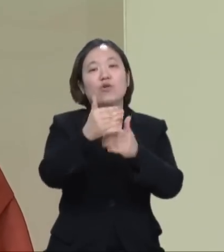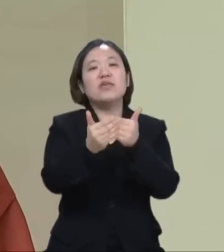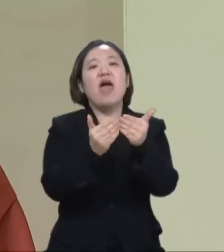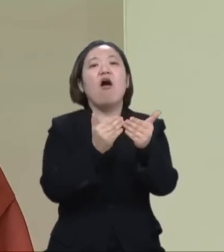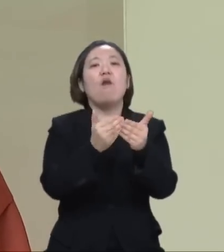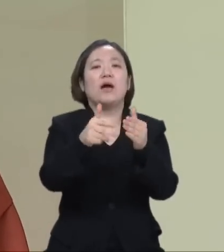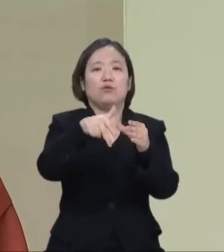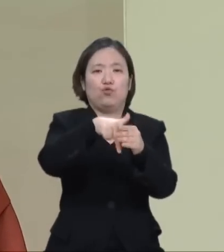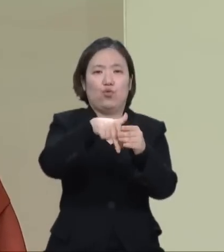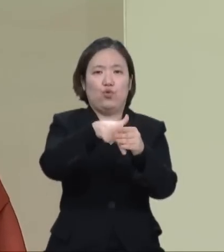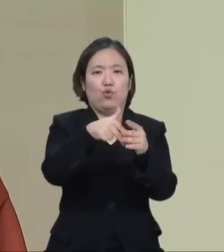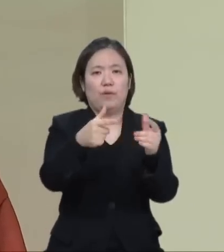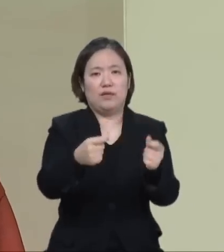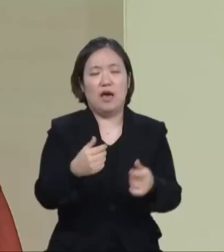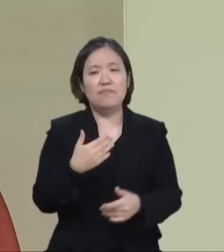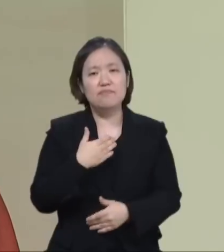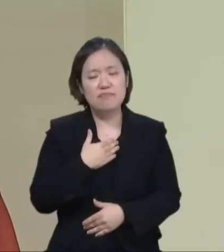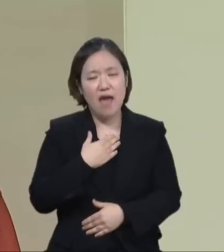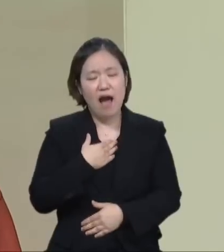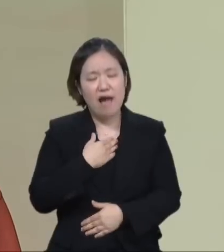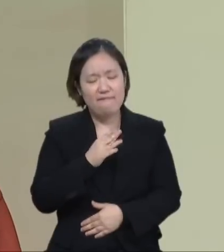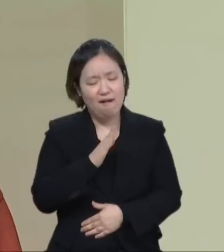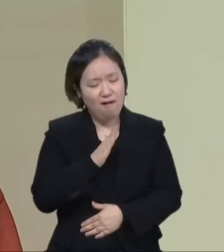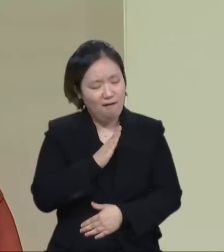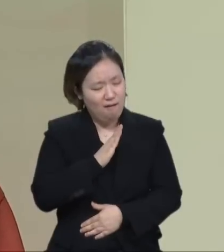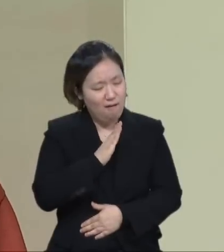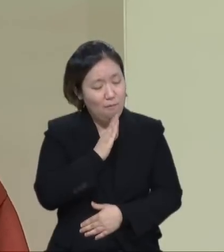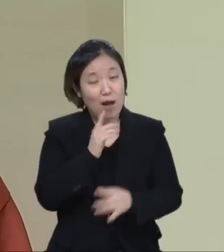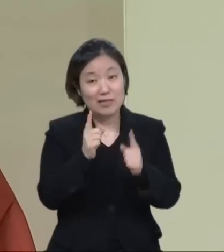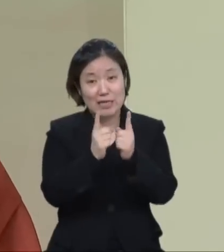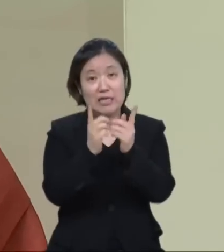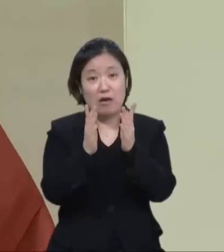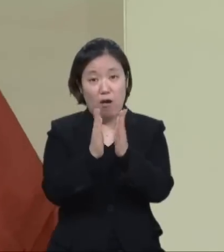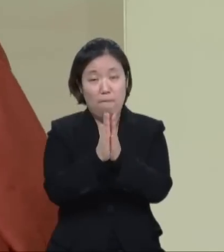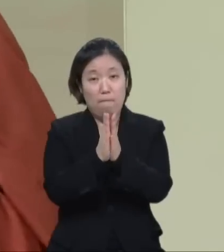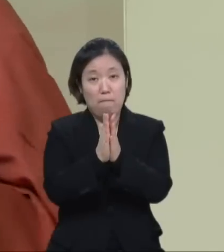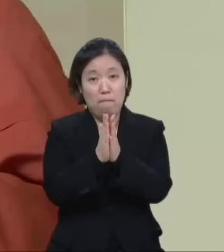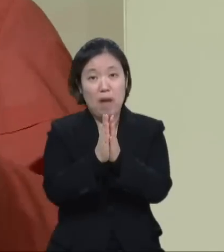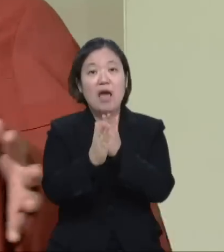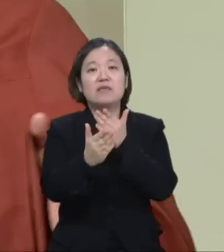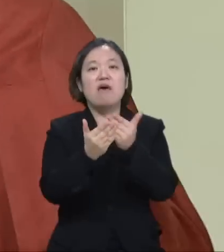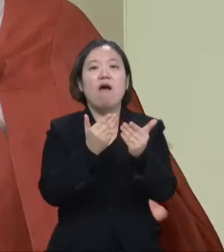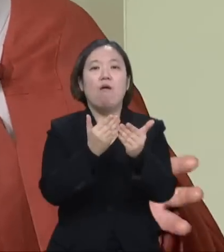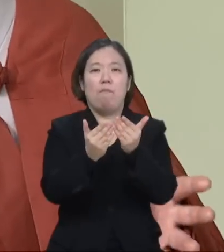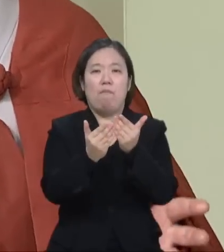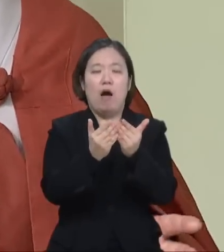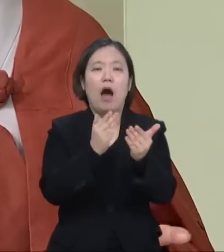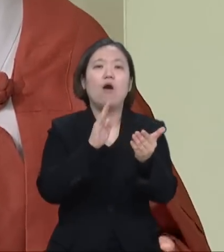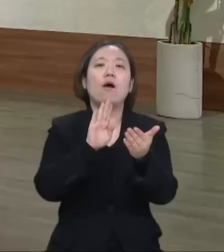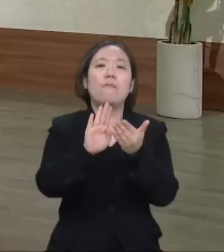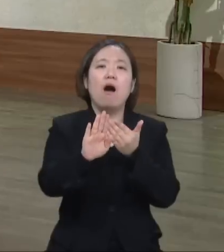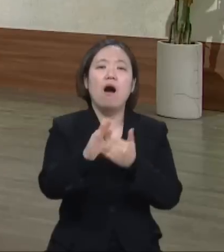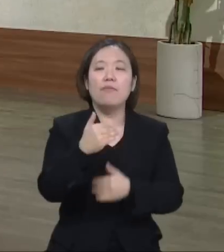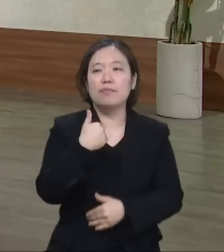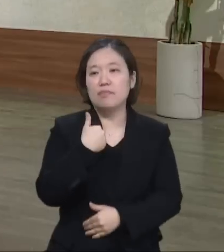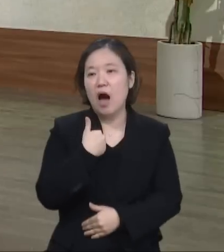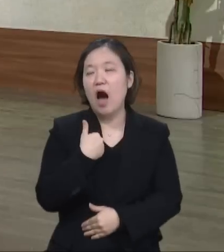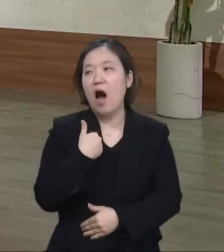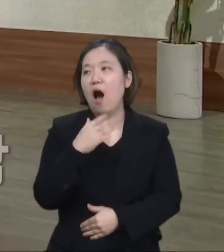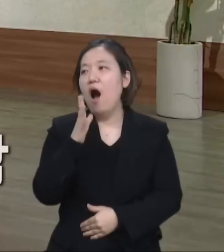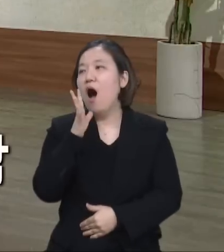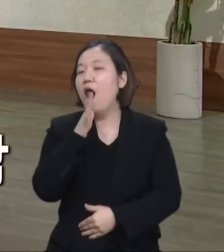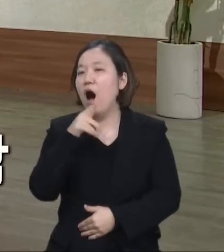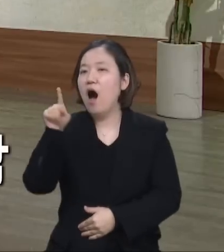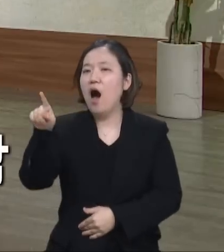내가 실제로 체험을 하고 내가 실제로 맛을 보니까 아 소나무에서 나왔던 그 내용들이